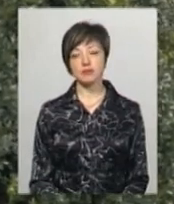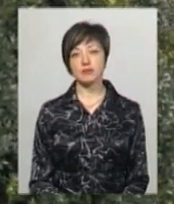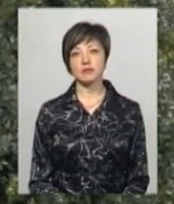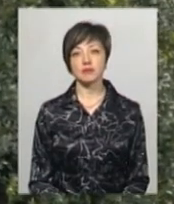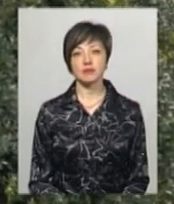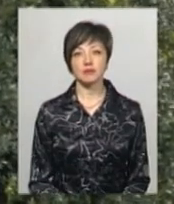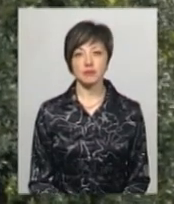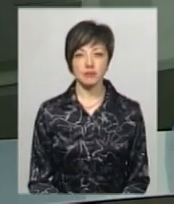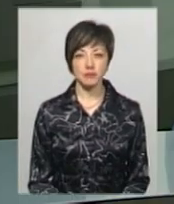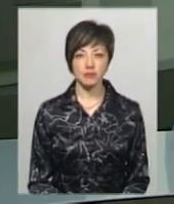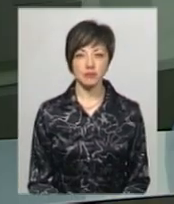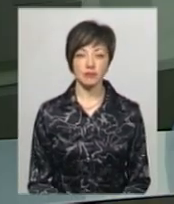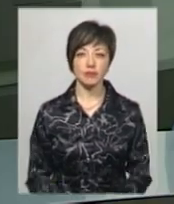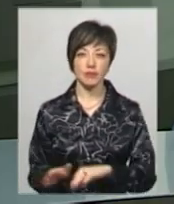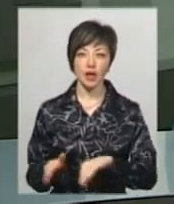Поділля, Центр.